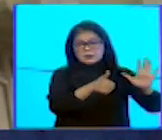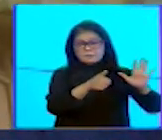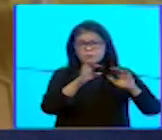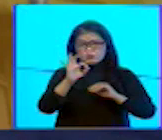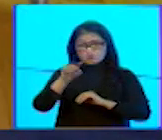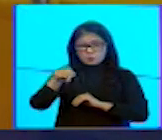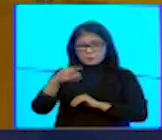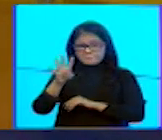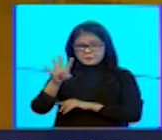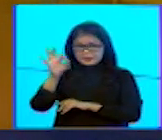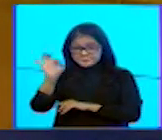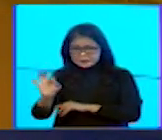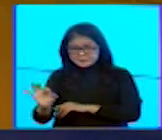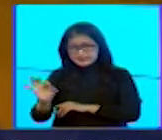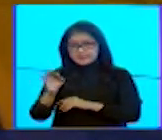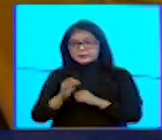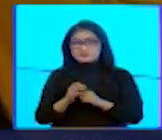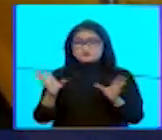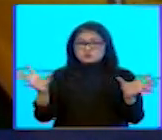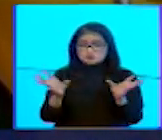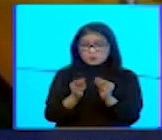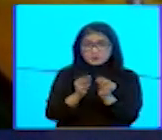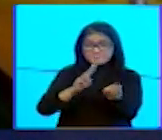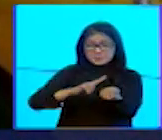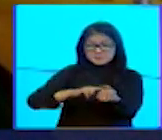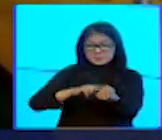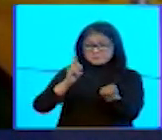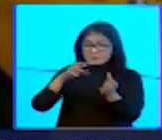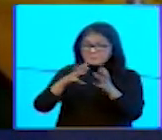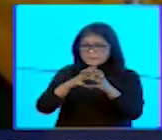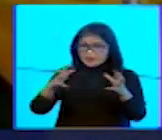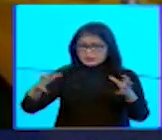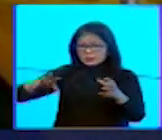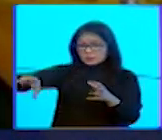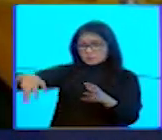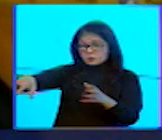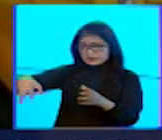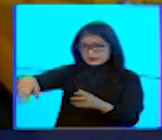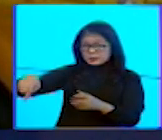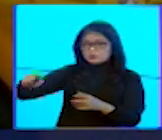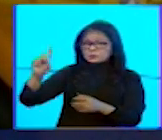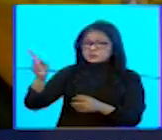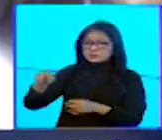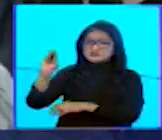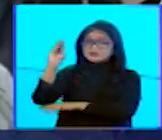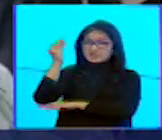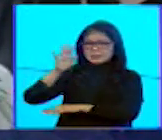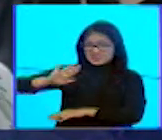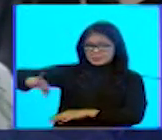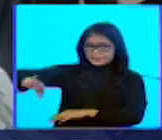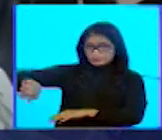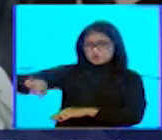60,4%. Jumlah pasien terbanyak merupakan klaster keluarga yang berasal dari wilayah Jakarta Timur.